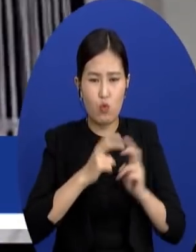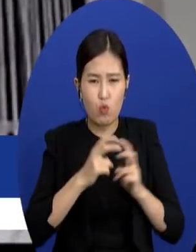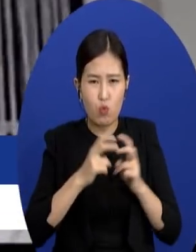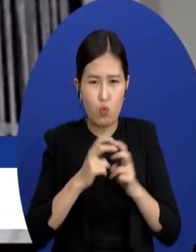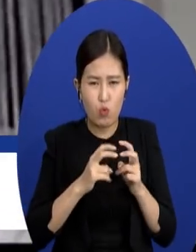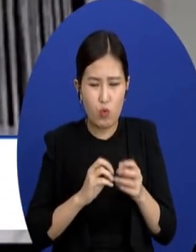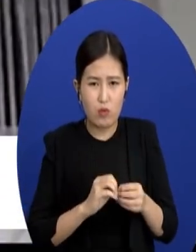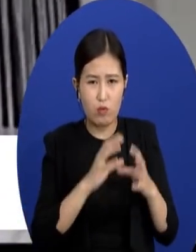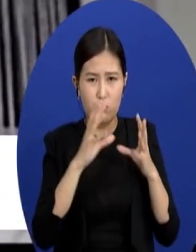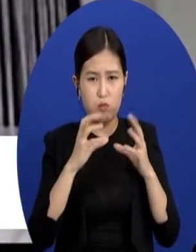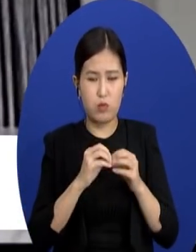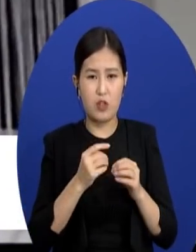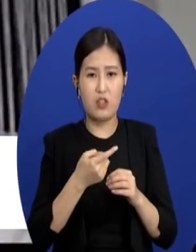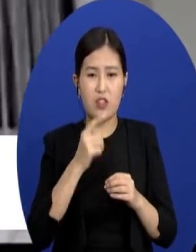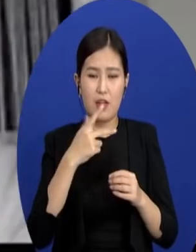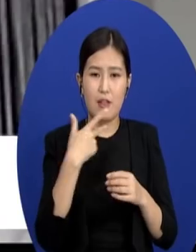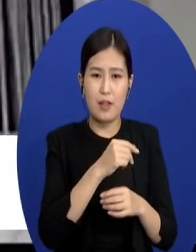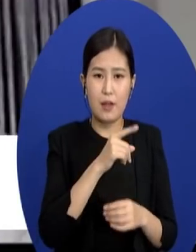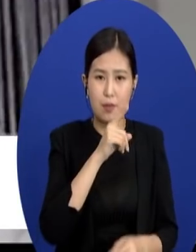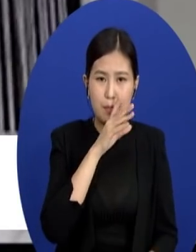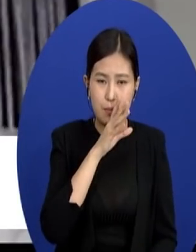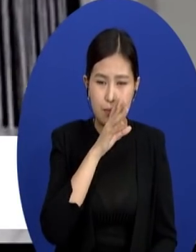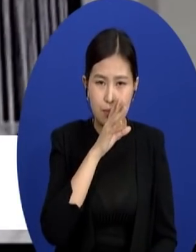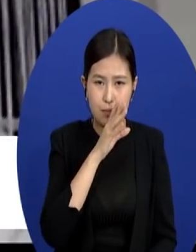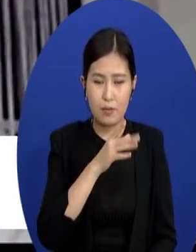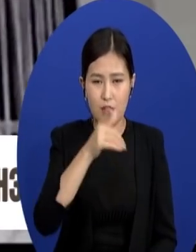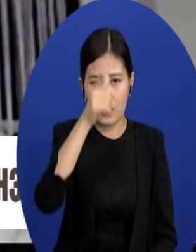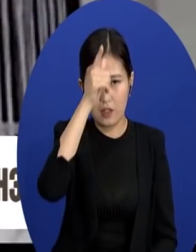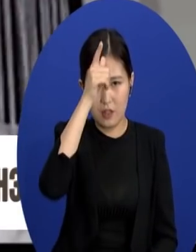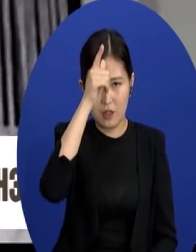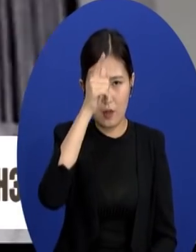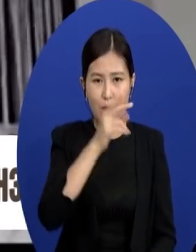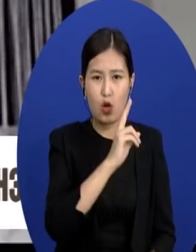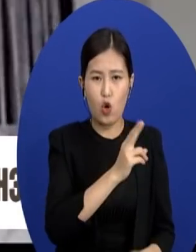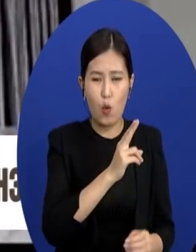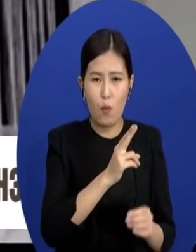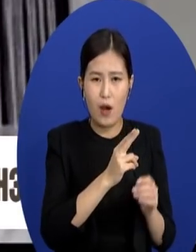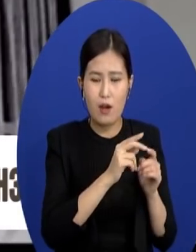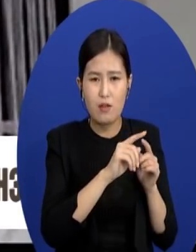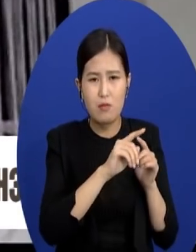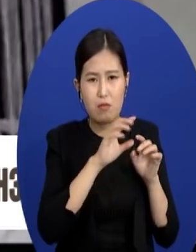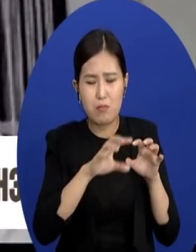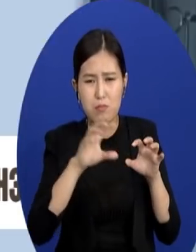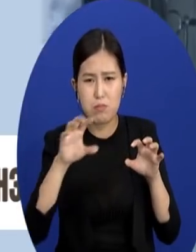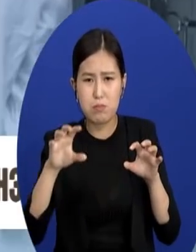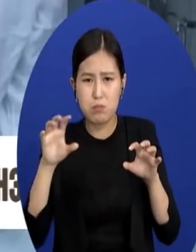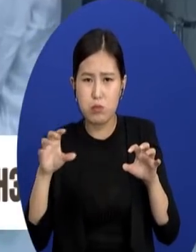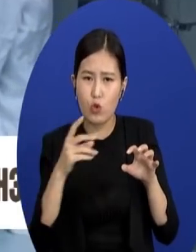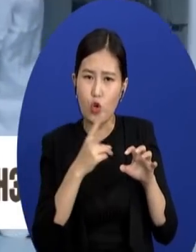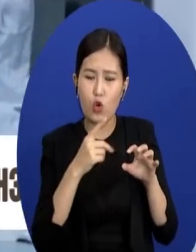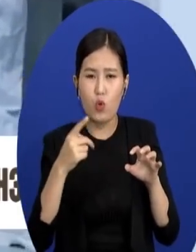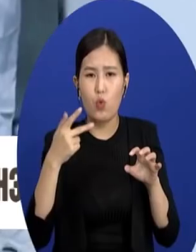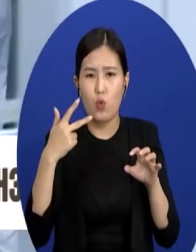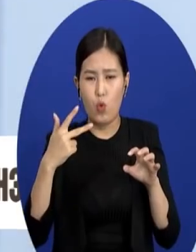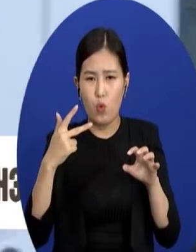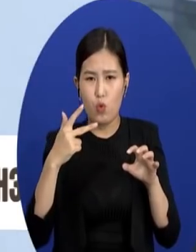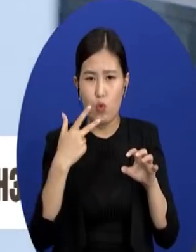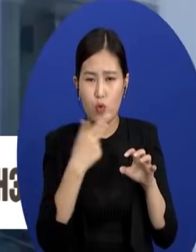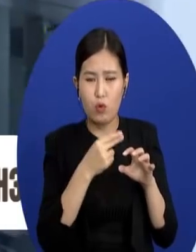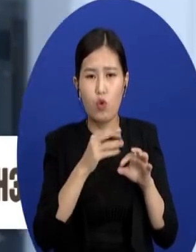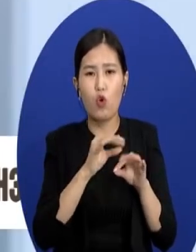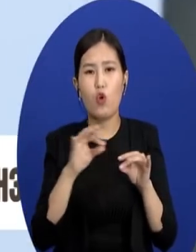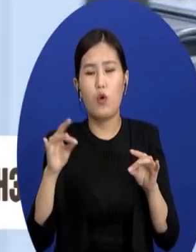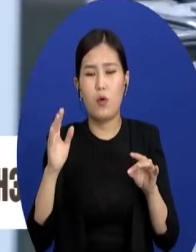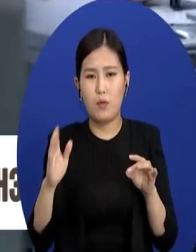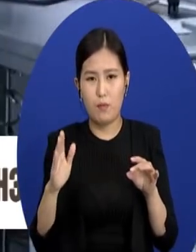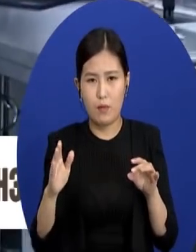эхний ээлж нь тарьна гэж байгаа. Тэгэхээр Германы одоо 2-3 компани бол өөрсдийнхөө вакцинуудыг бол гарч байгаа. Яг хөө зарим нь бол